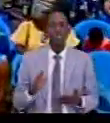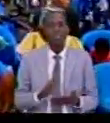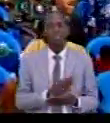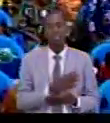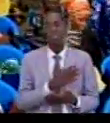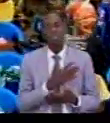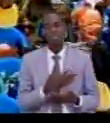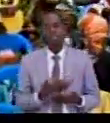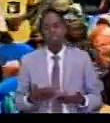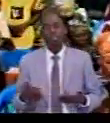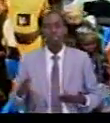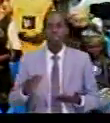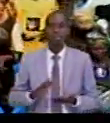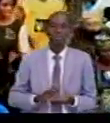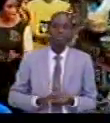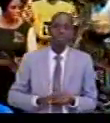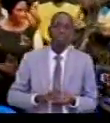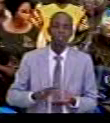gloire